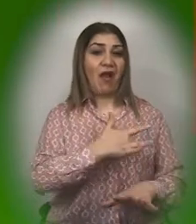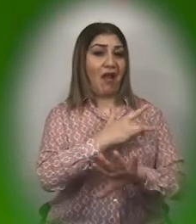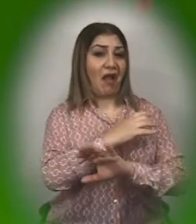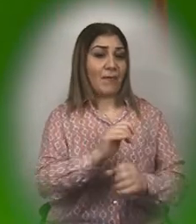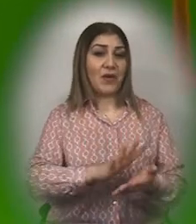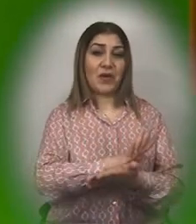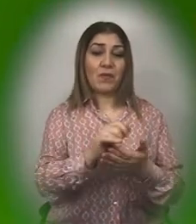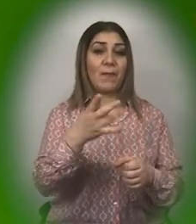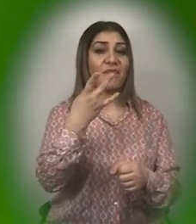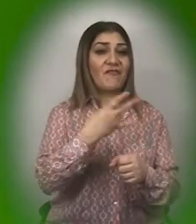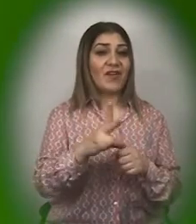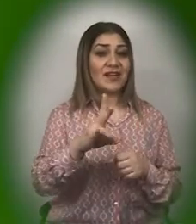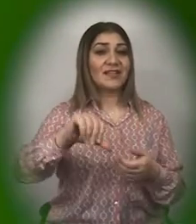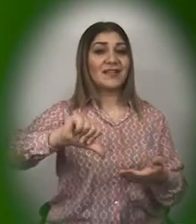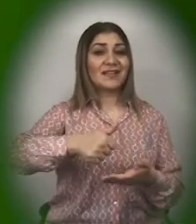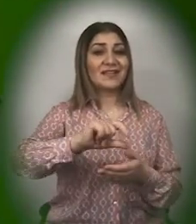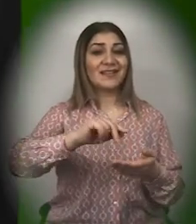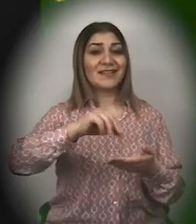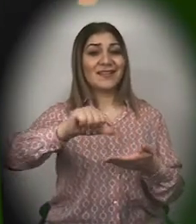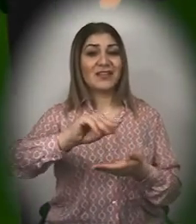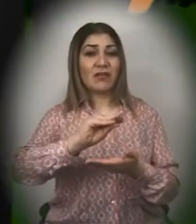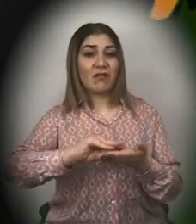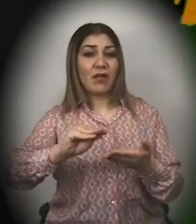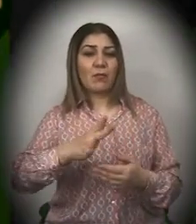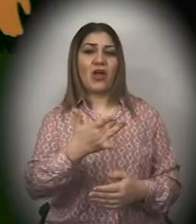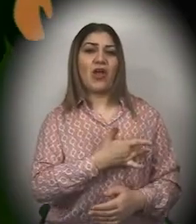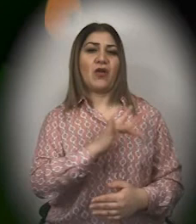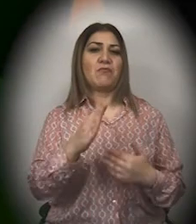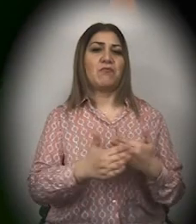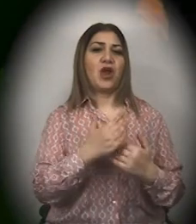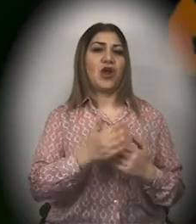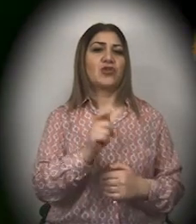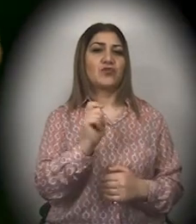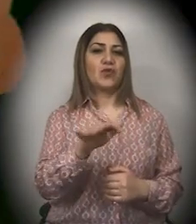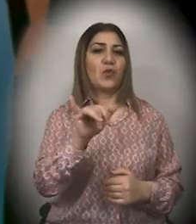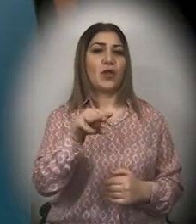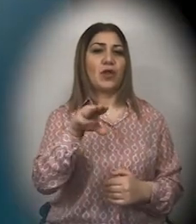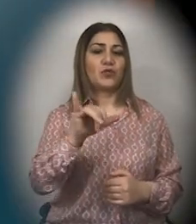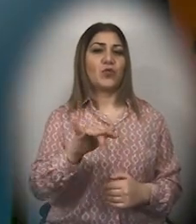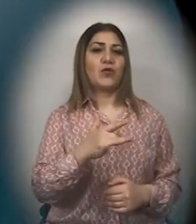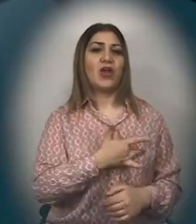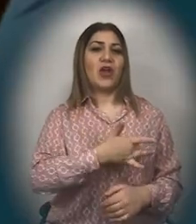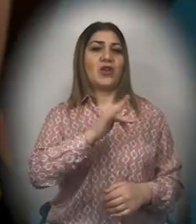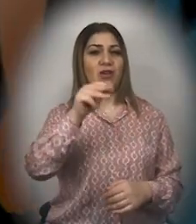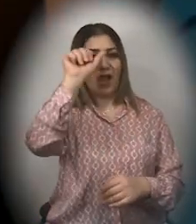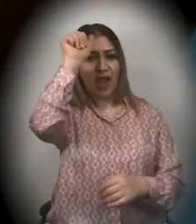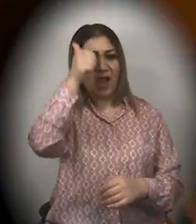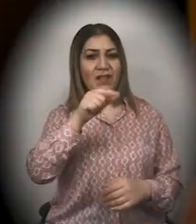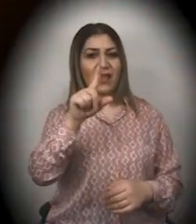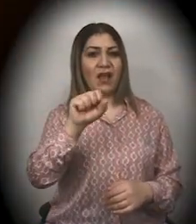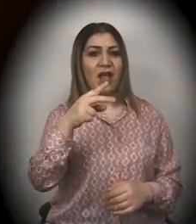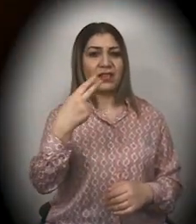է անեծքով, որ եթե մեկը հանդգնի ոչնչացնել կամ վնասել արձանագրությունը, դաժանորեն